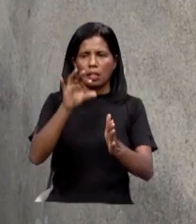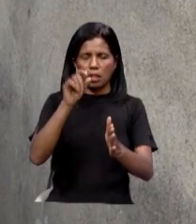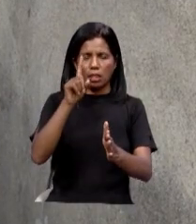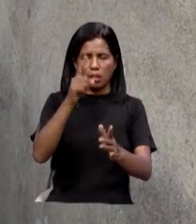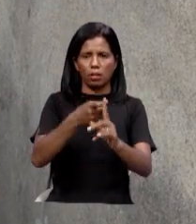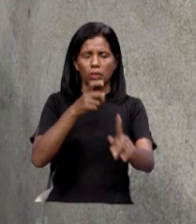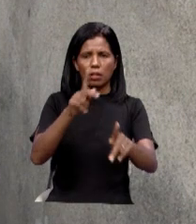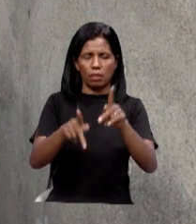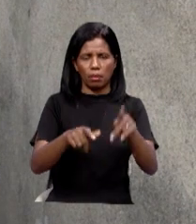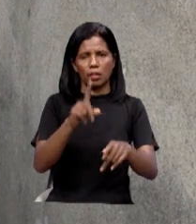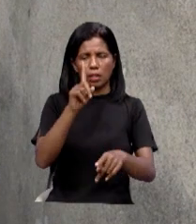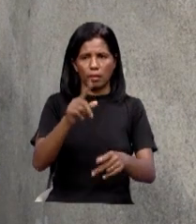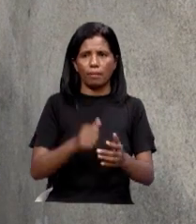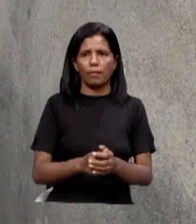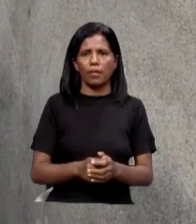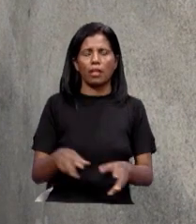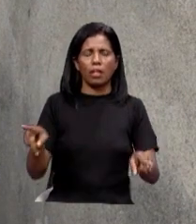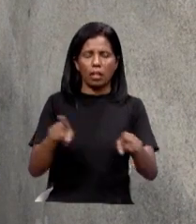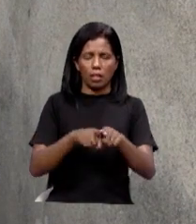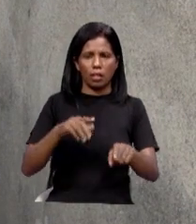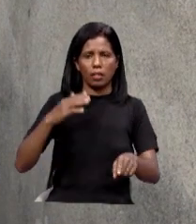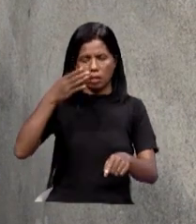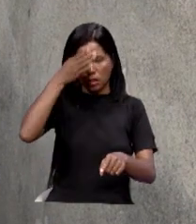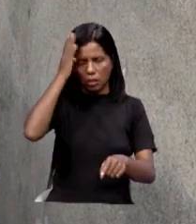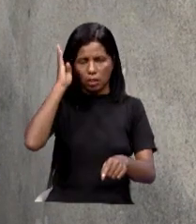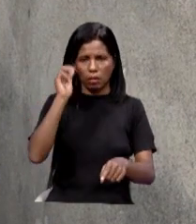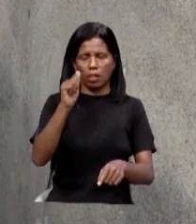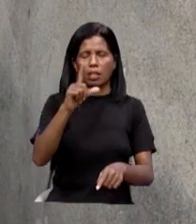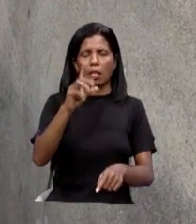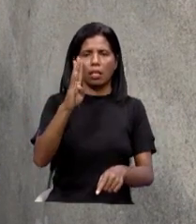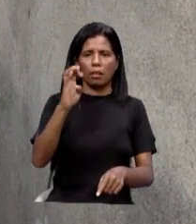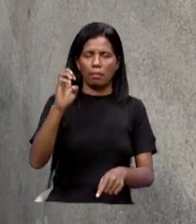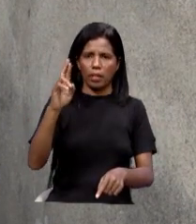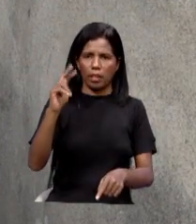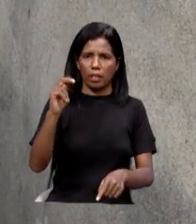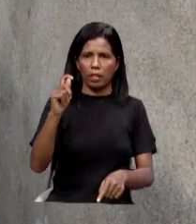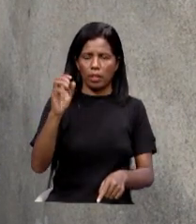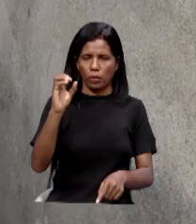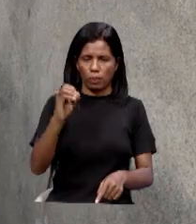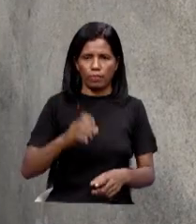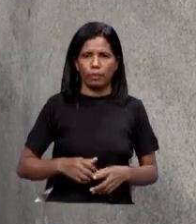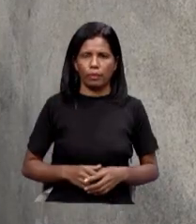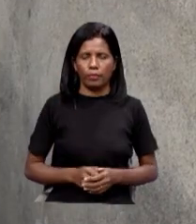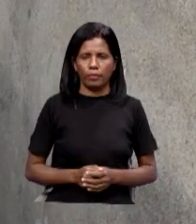husi ema sirane. Nia mag Senyor Alberto dos Santos Martins.